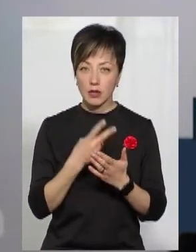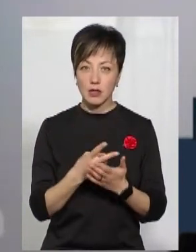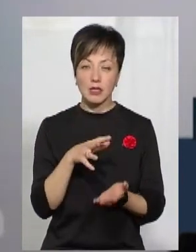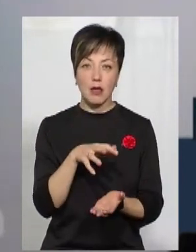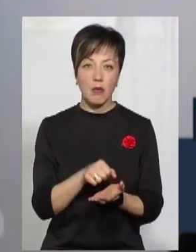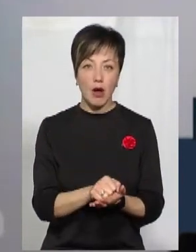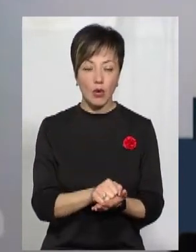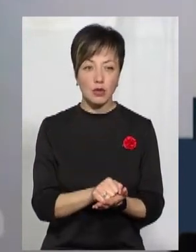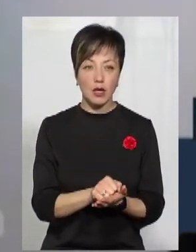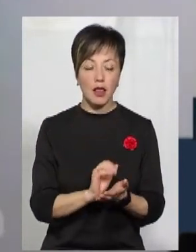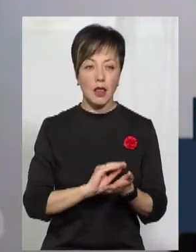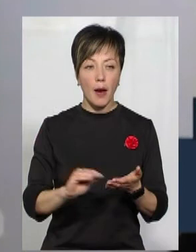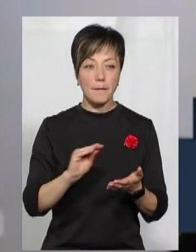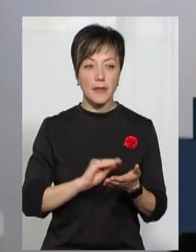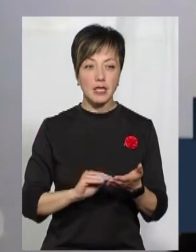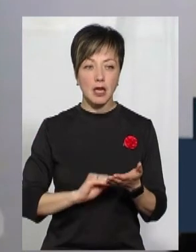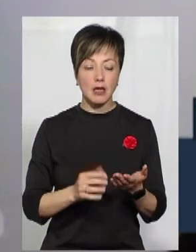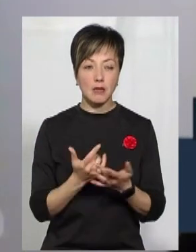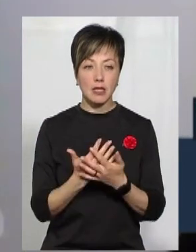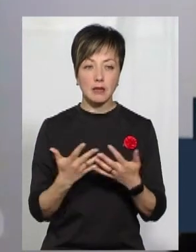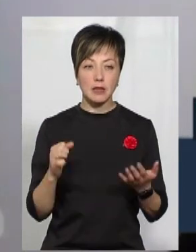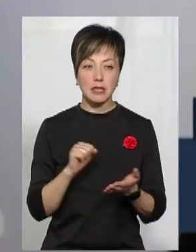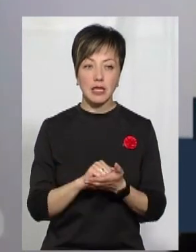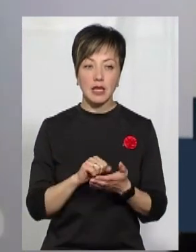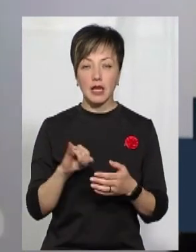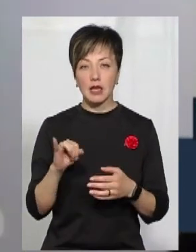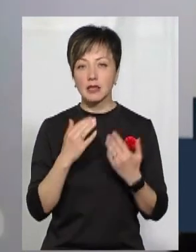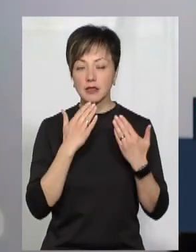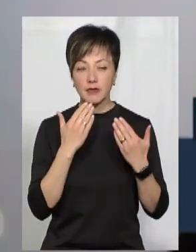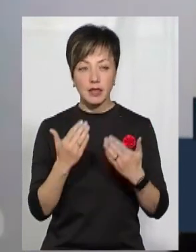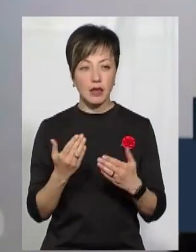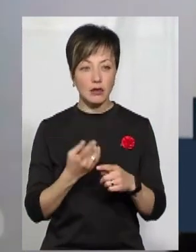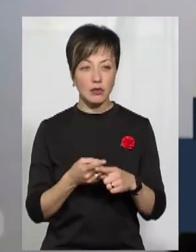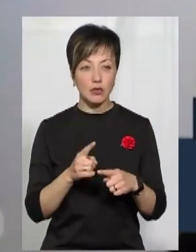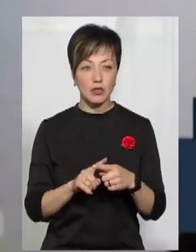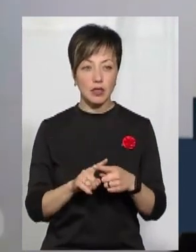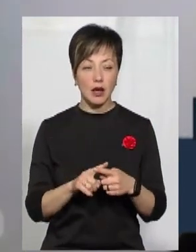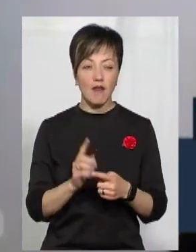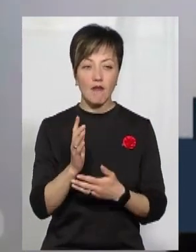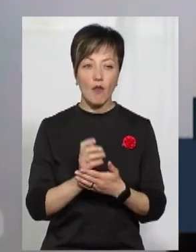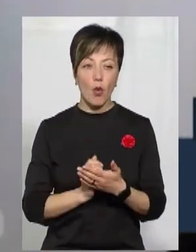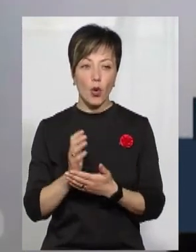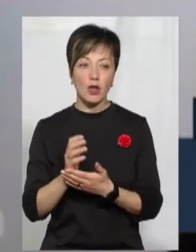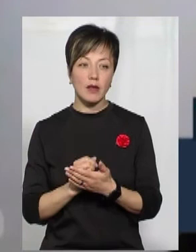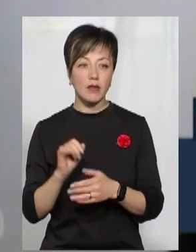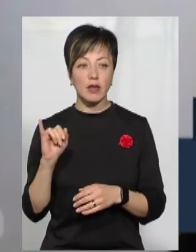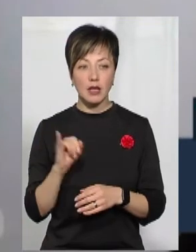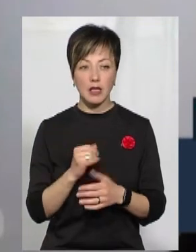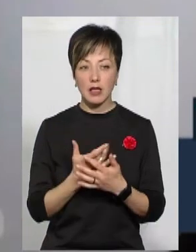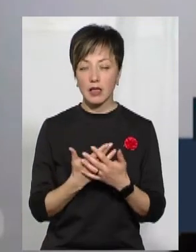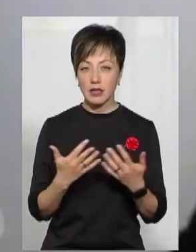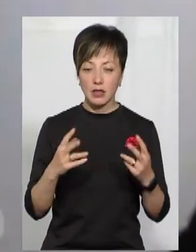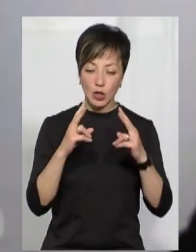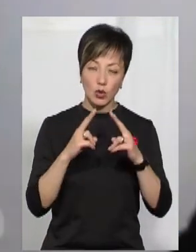вони займаються написанням різноманітних статей і звертаються до цих фондів. Відповідно, різного